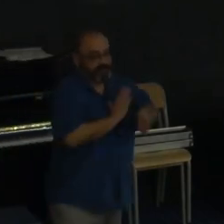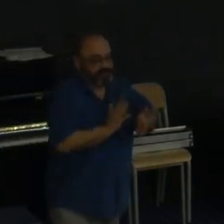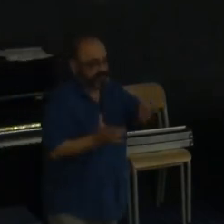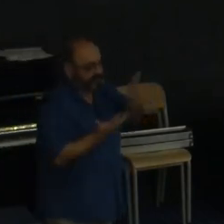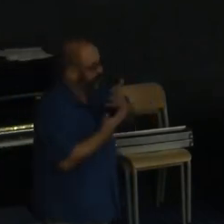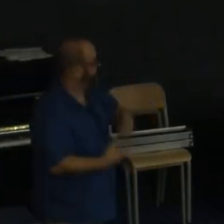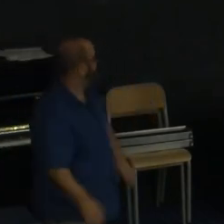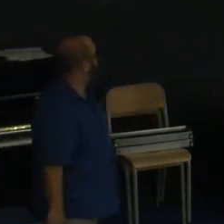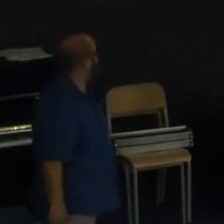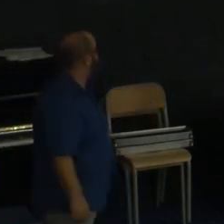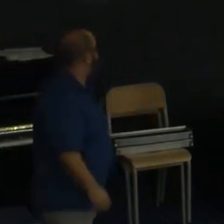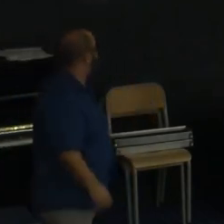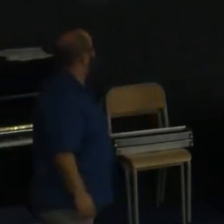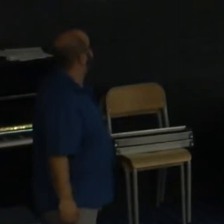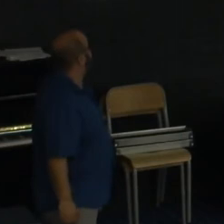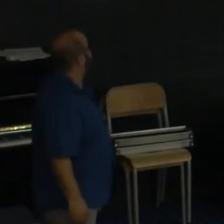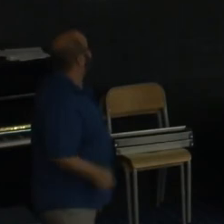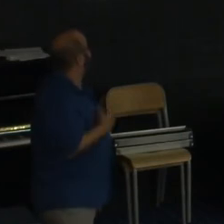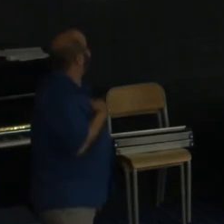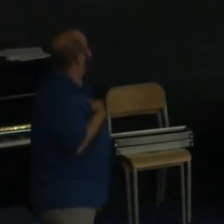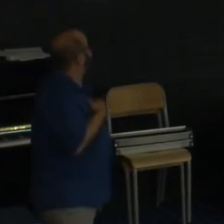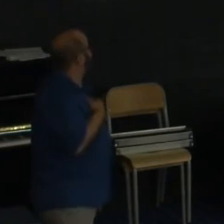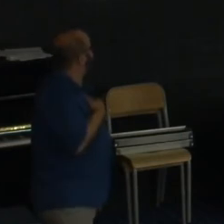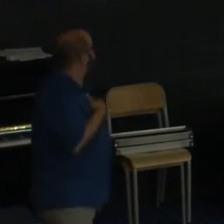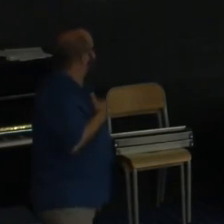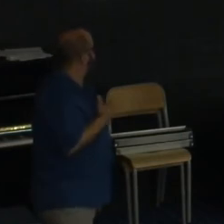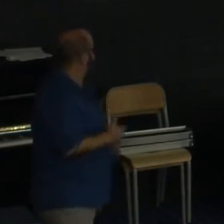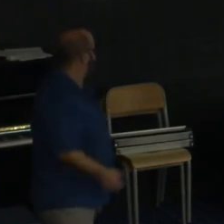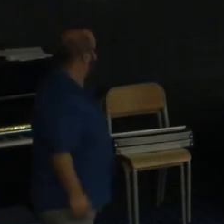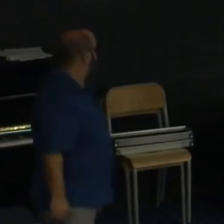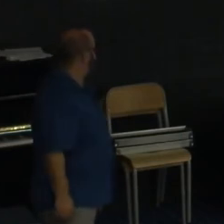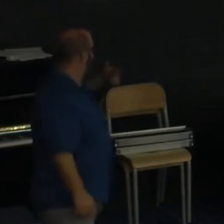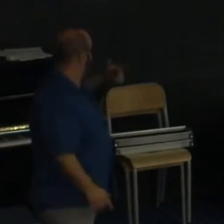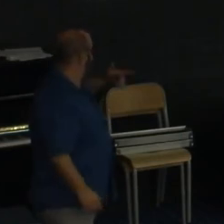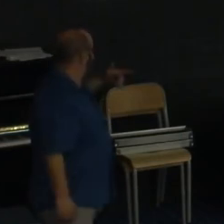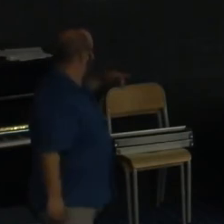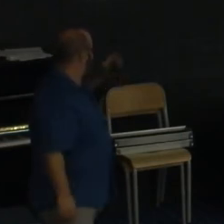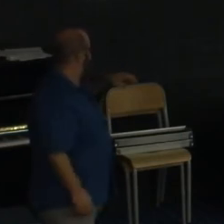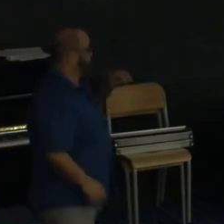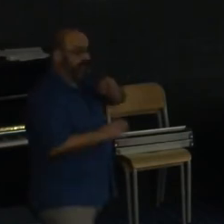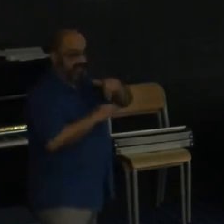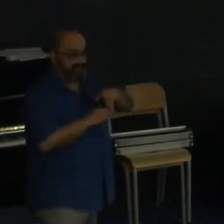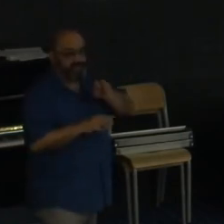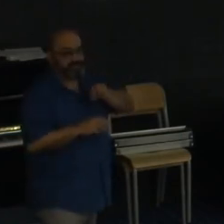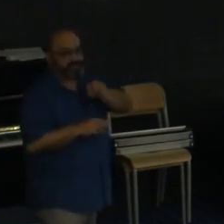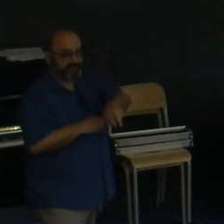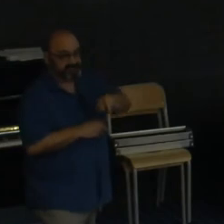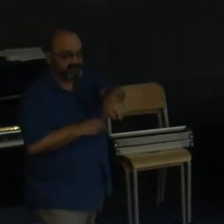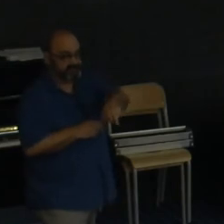je fais quelque chose. Alors, dans ma petite présentation, je continue un petit peu à me balader. On voit qu'on peut,